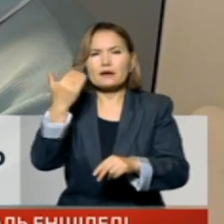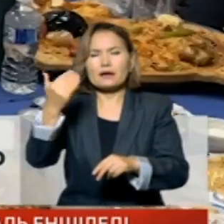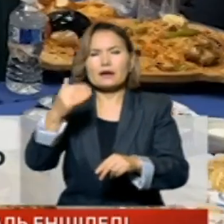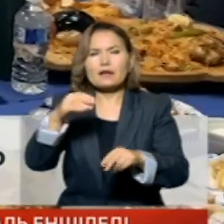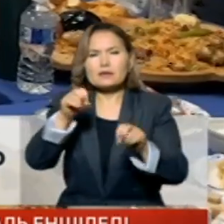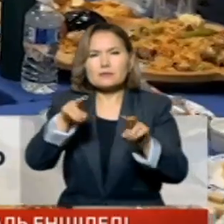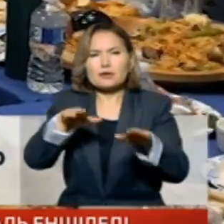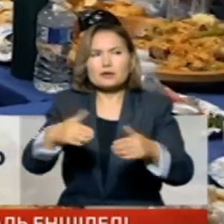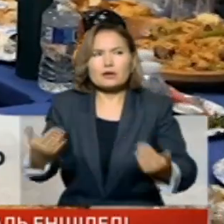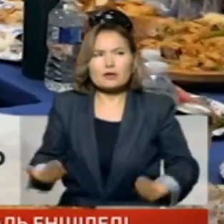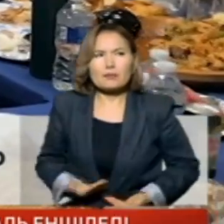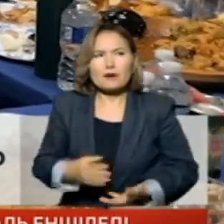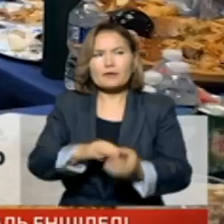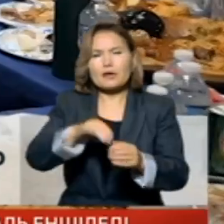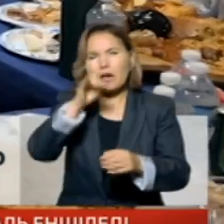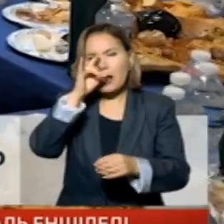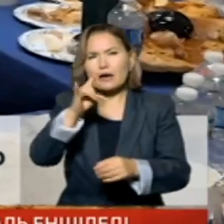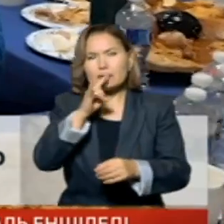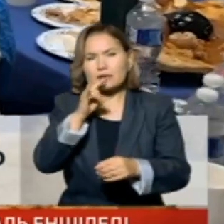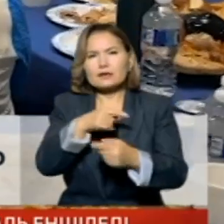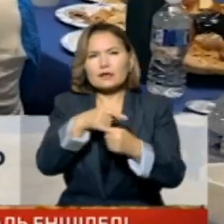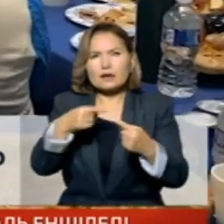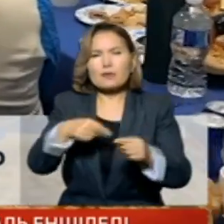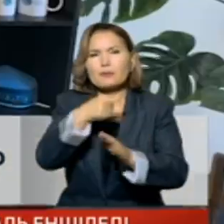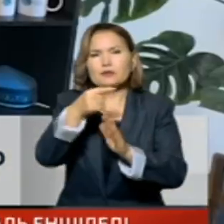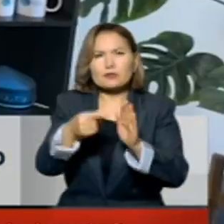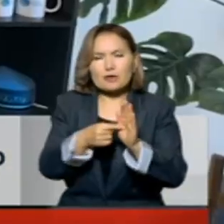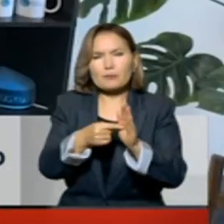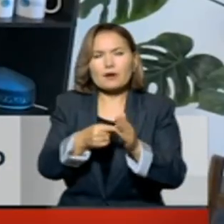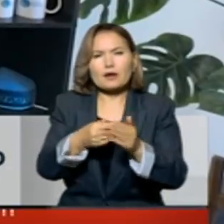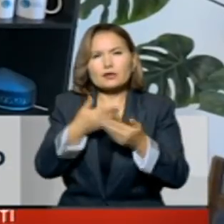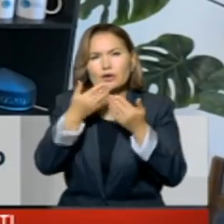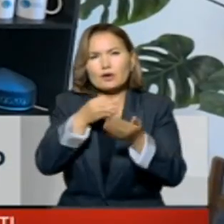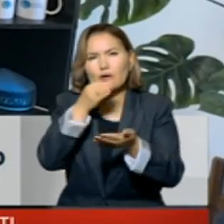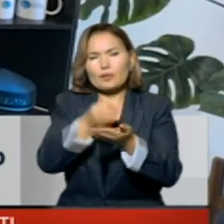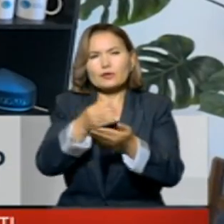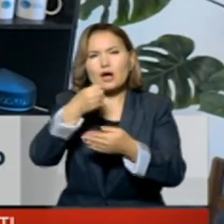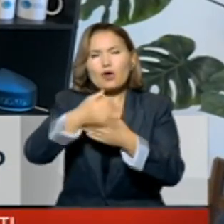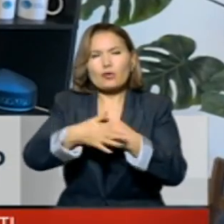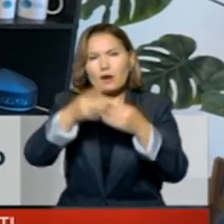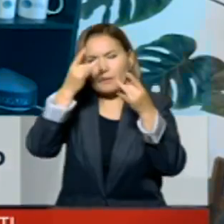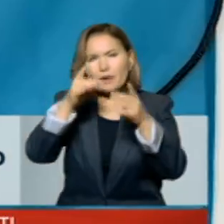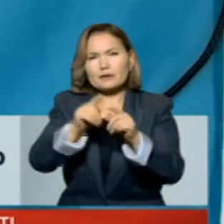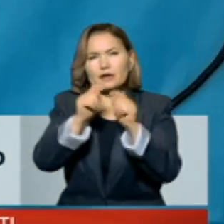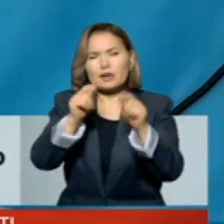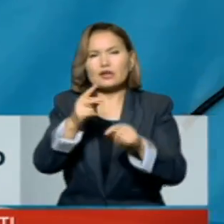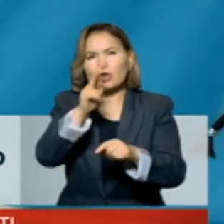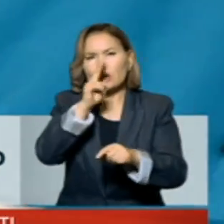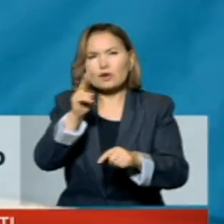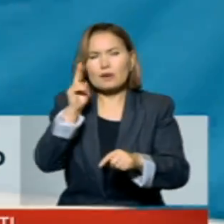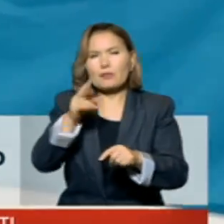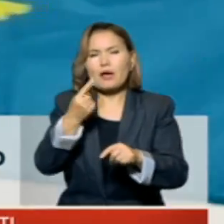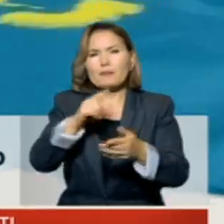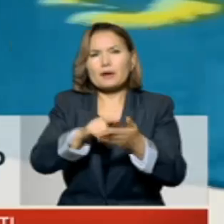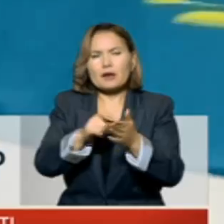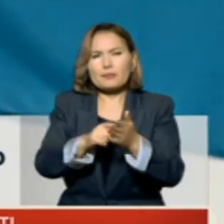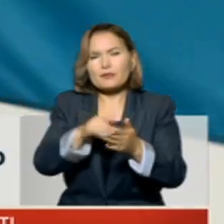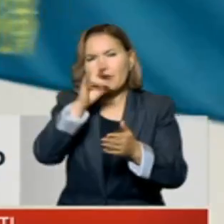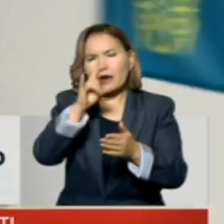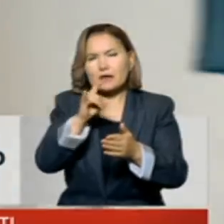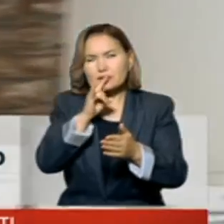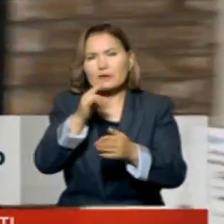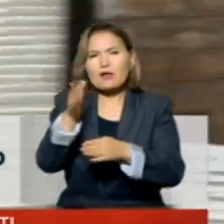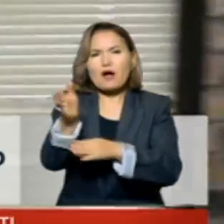келді. Отандастарымызды толғандырған сұрақтарына жауап берді. Бұл орталық осыдан 2 жыл бұрын ашылған. Бір кабинетте ұлттық рәміздер